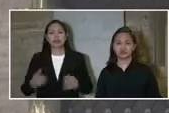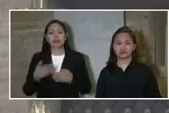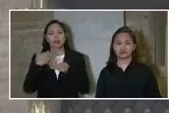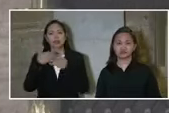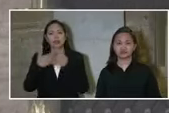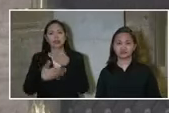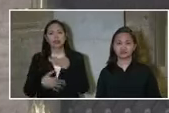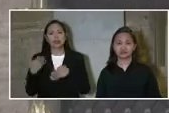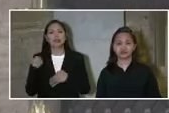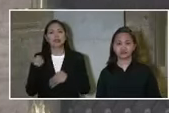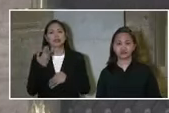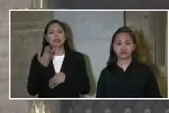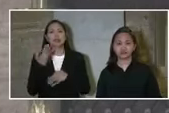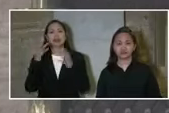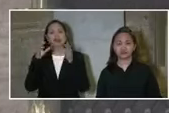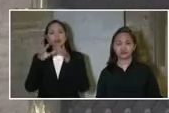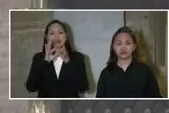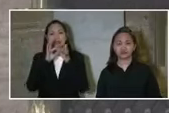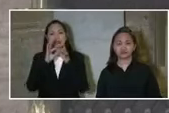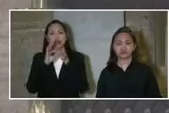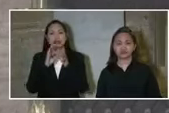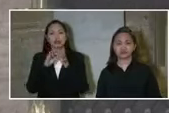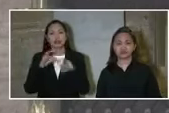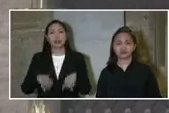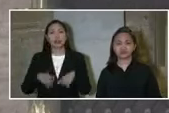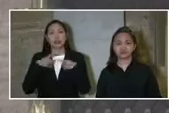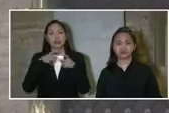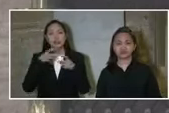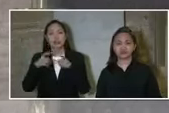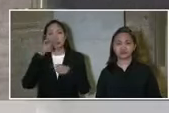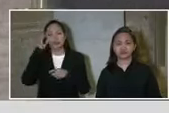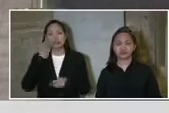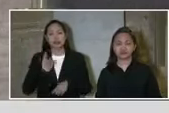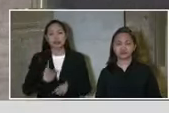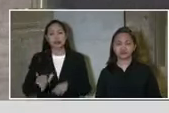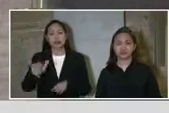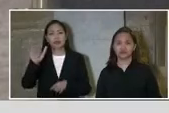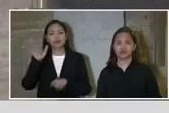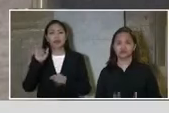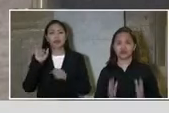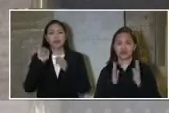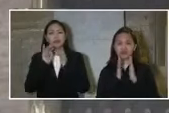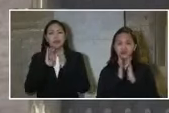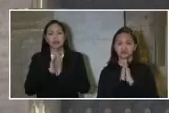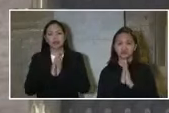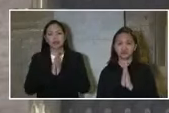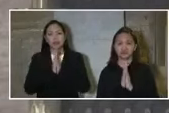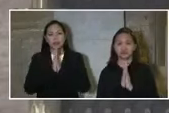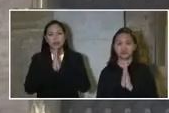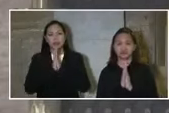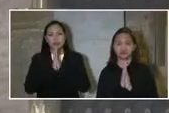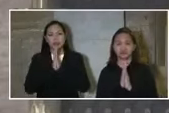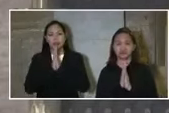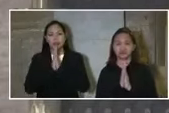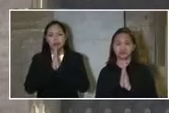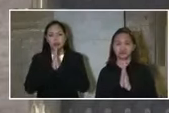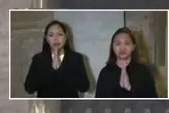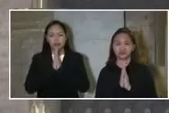have communion, who lives and reigns forever and ever. Amen. Please be